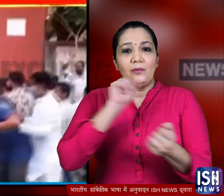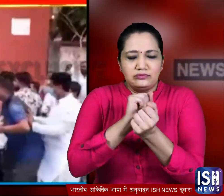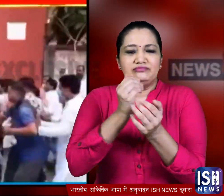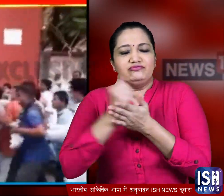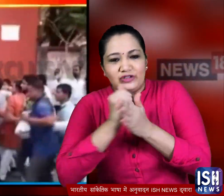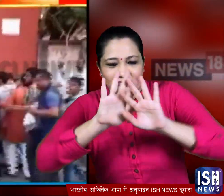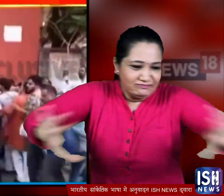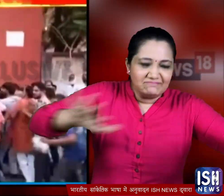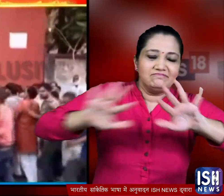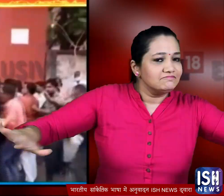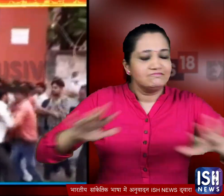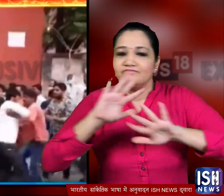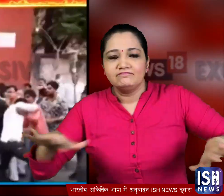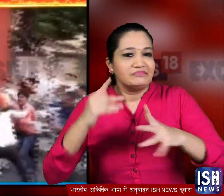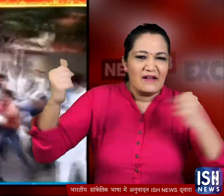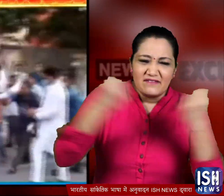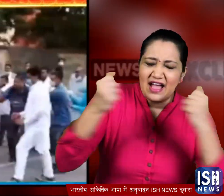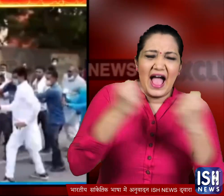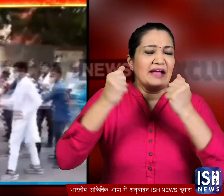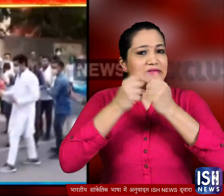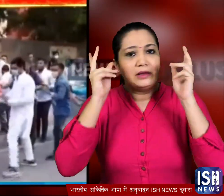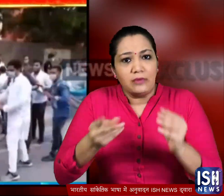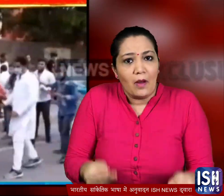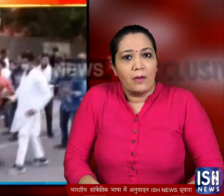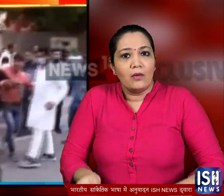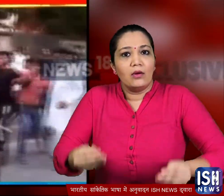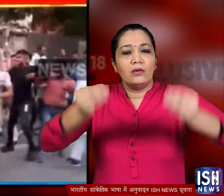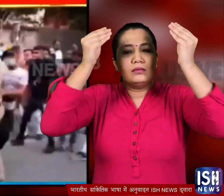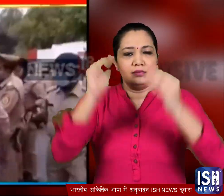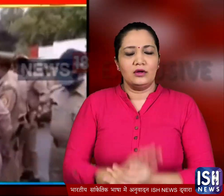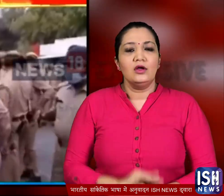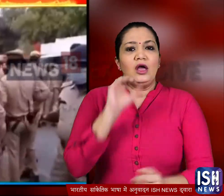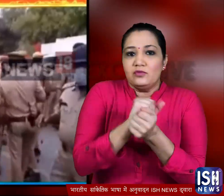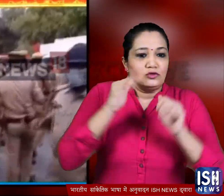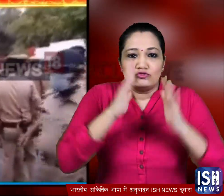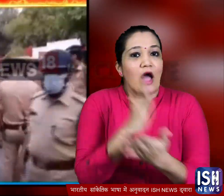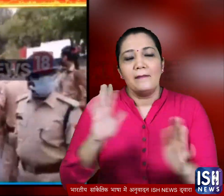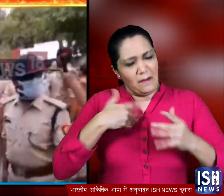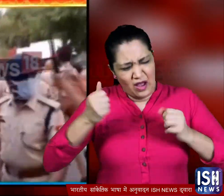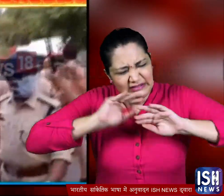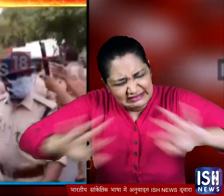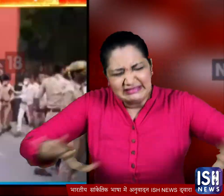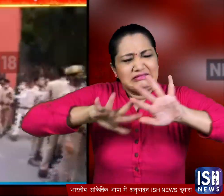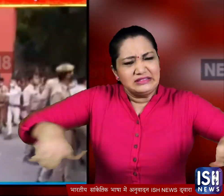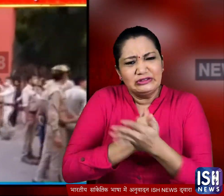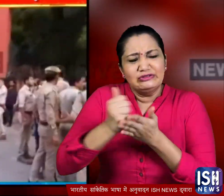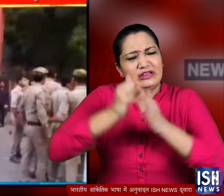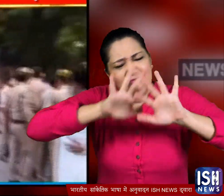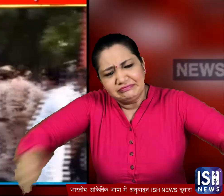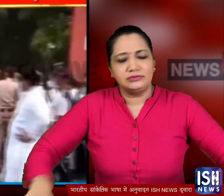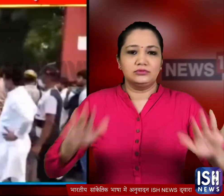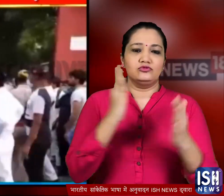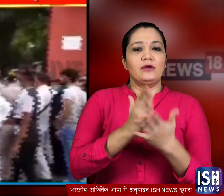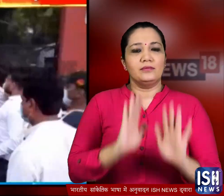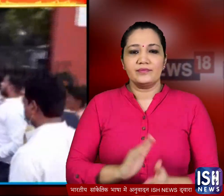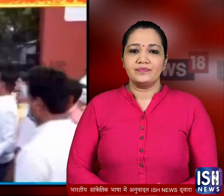पुलिस वालों ने उन्हें रोकने की काफी कोशिश की, पर हंगामे और मारपीट का सिलसिला बढ़ता चला गया, लेकिन पुलिस ने हिम्मत नहीं हारी और उसने किसी तरह